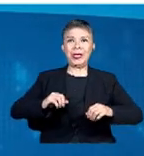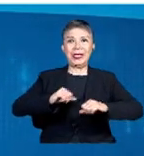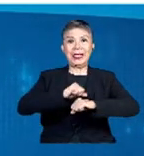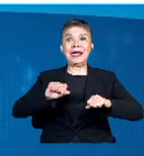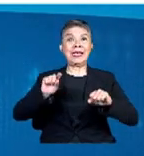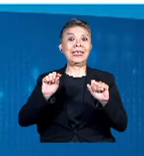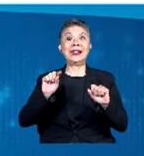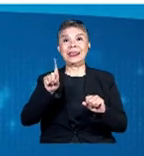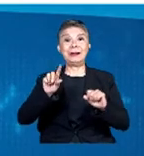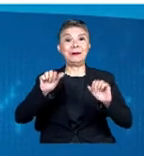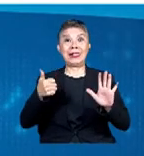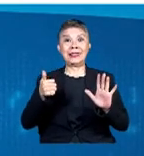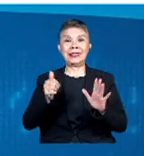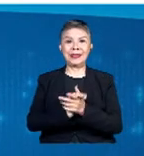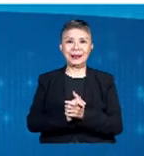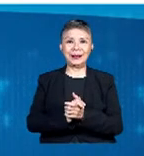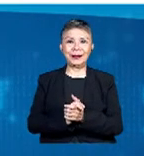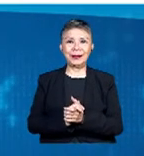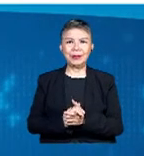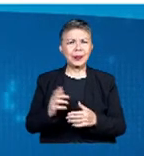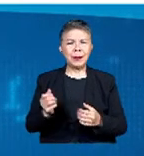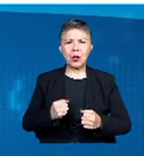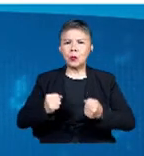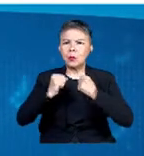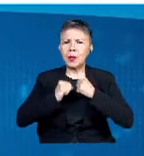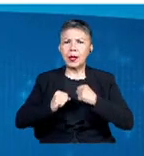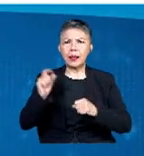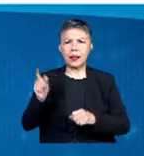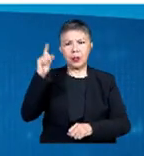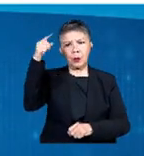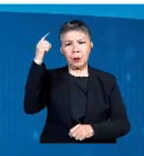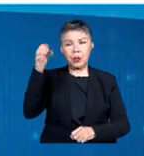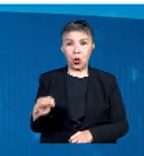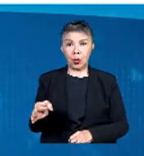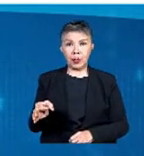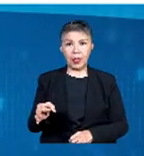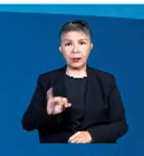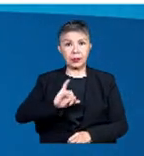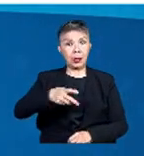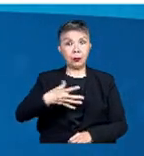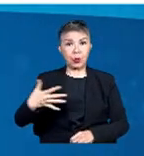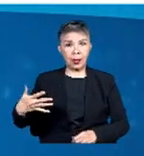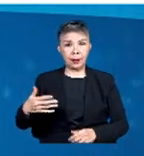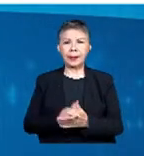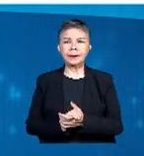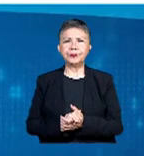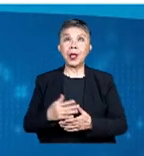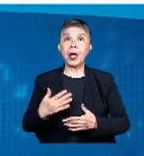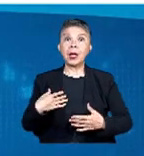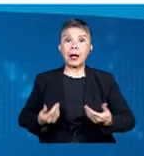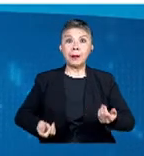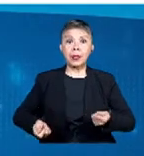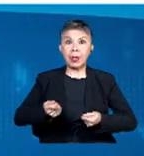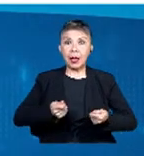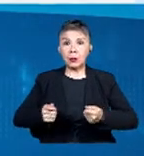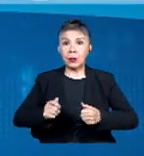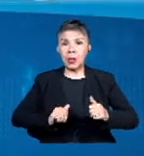ke-16, bagaimana upaya yang dilakukan oleh pemerintah kota, Pak? Kami melakukan